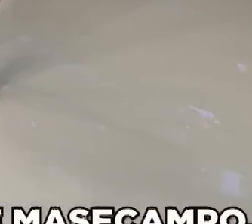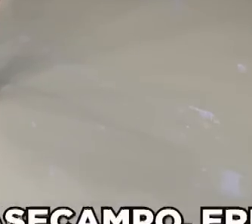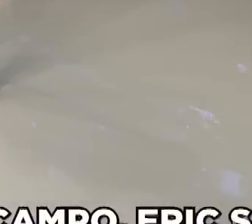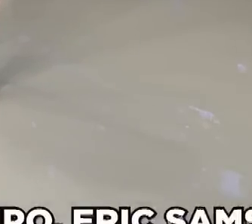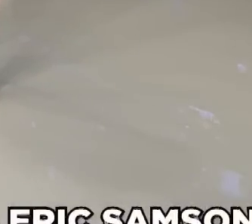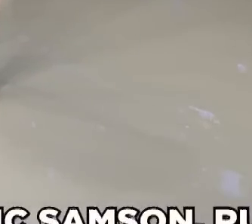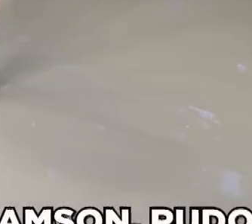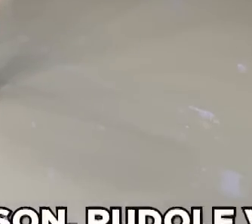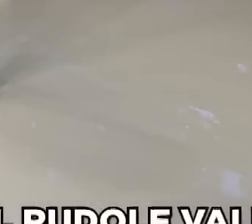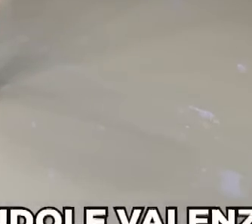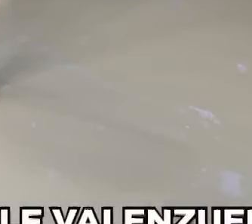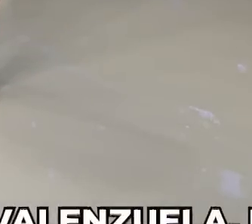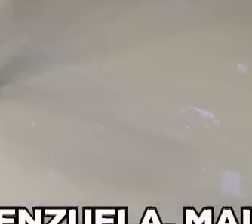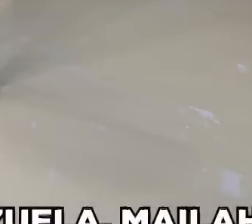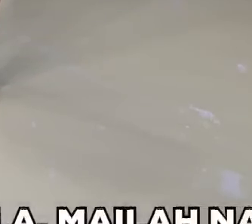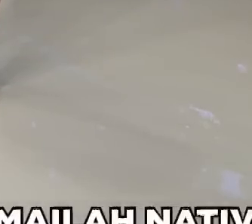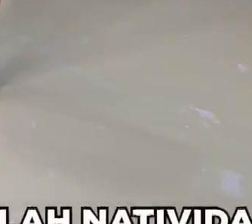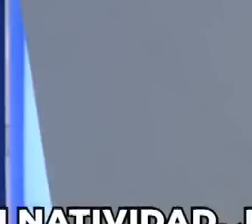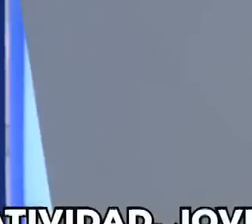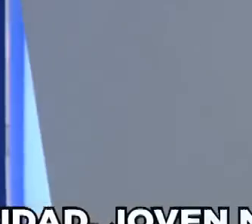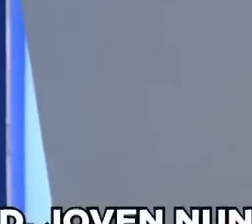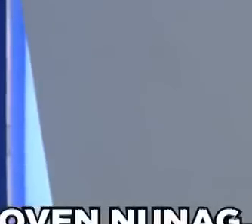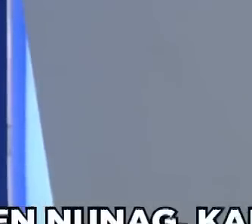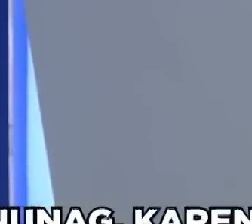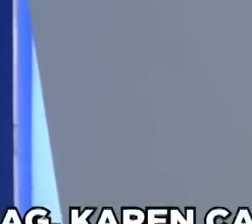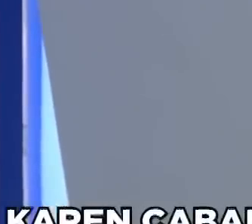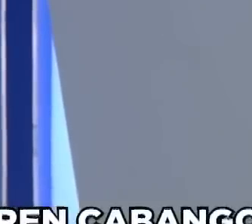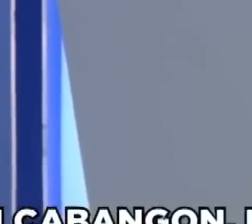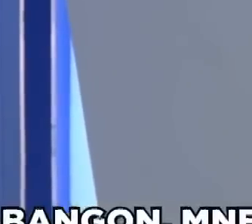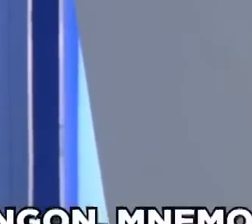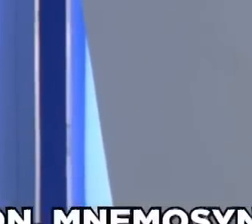mundo. Ako po si Karen Davila. Ako naman po ang inyong